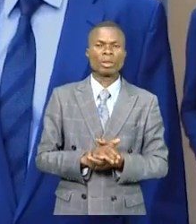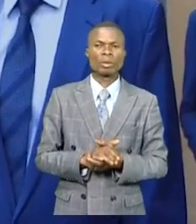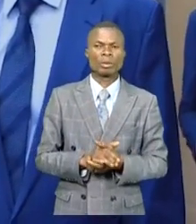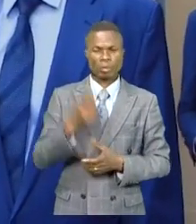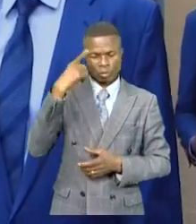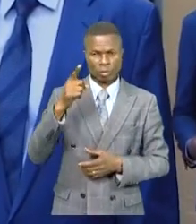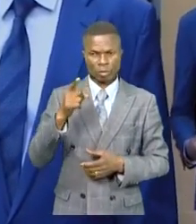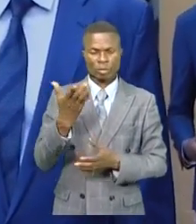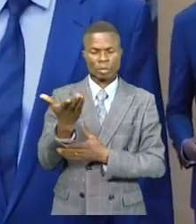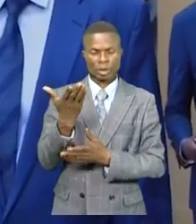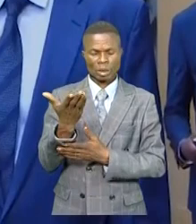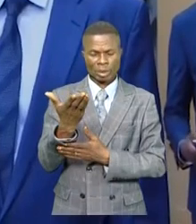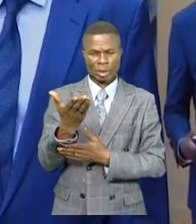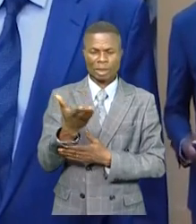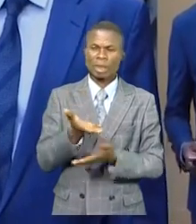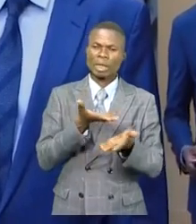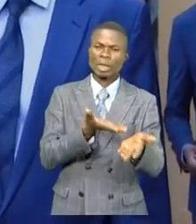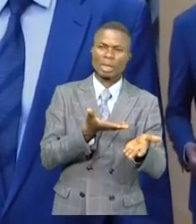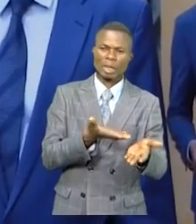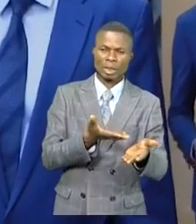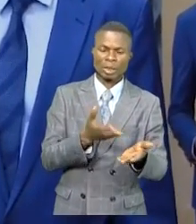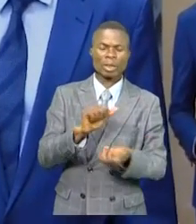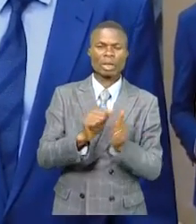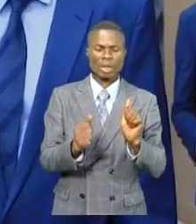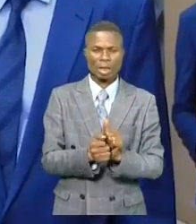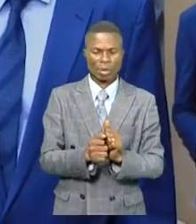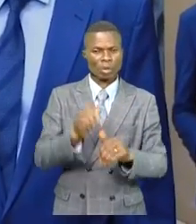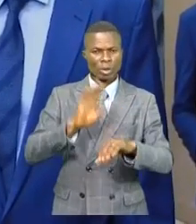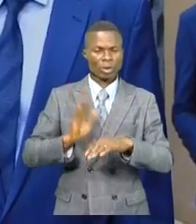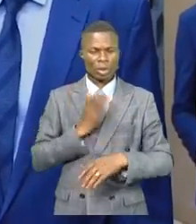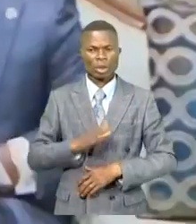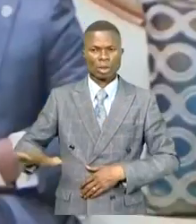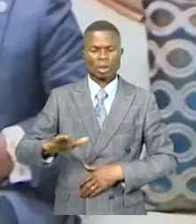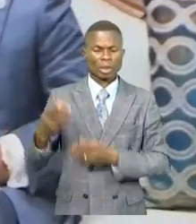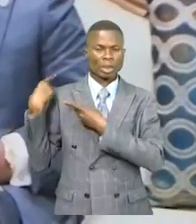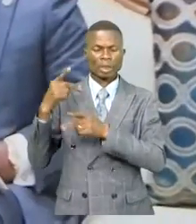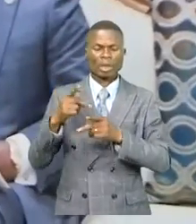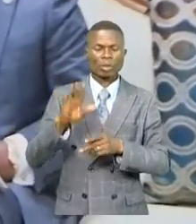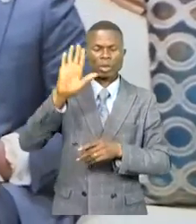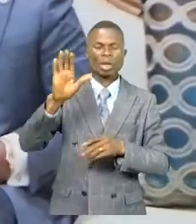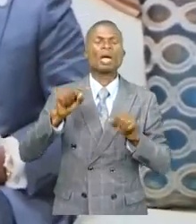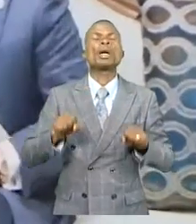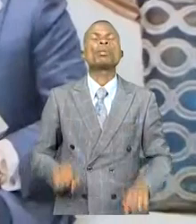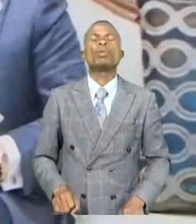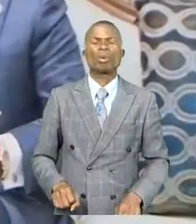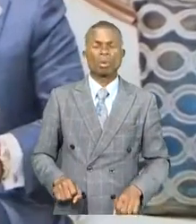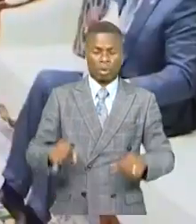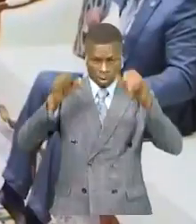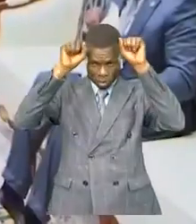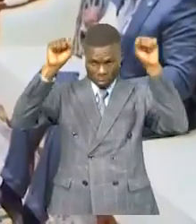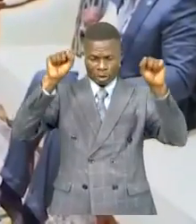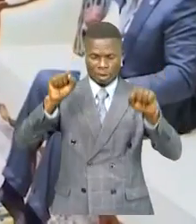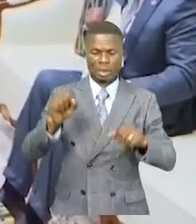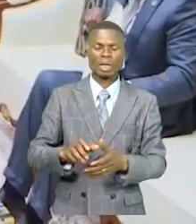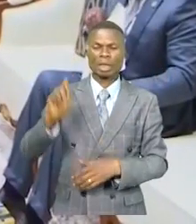venir rendre compte du processus qui a enclenché au Tchad depuis la mort prématurée du maréchal au front contre